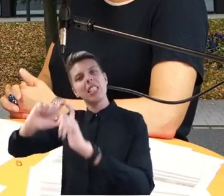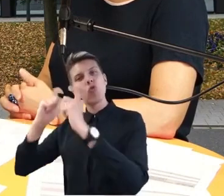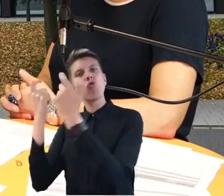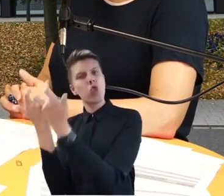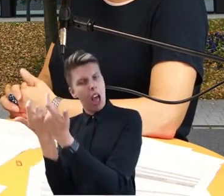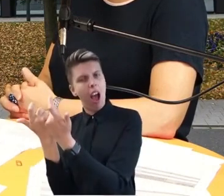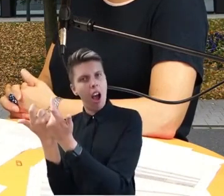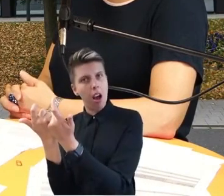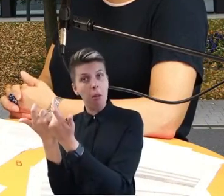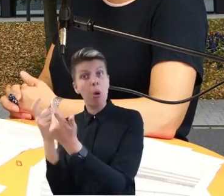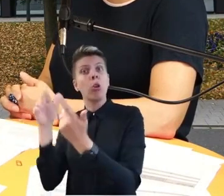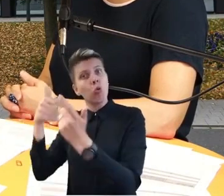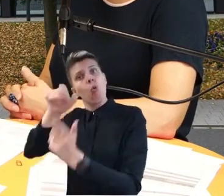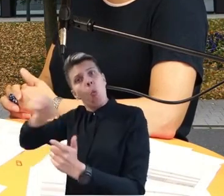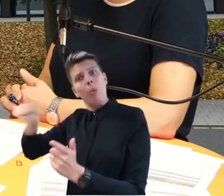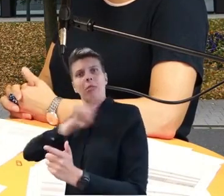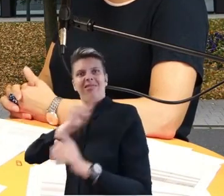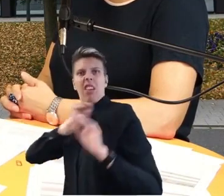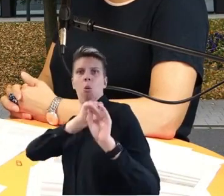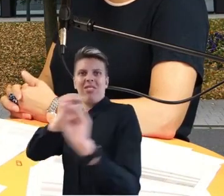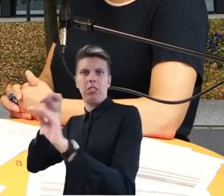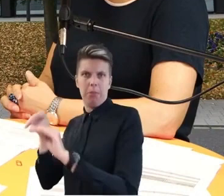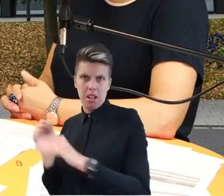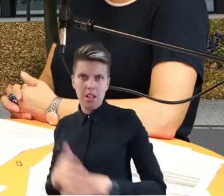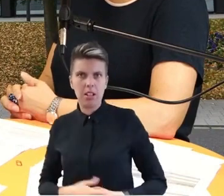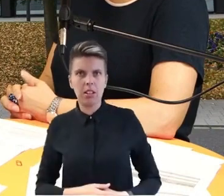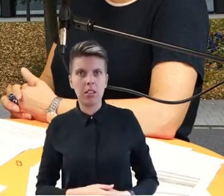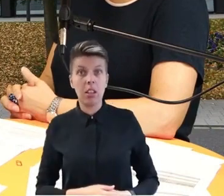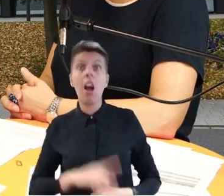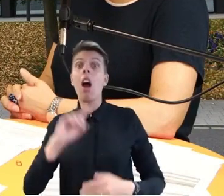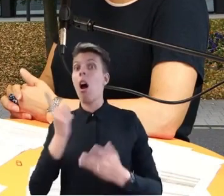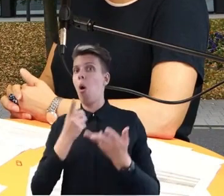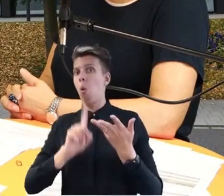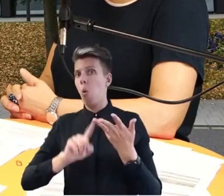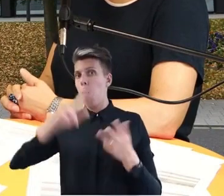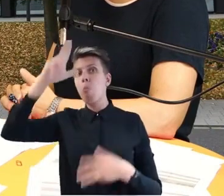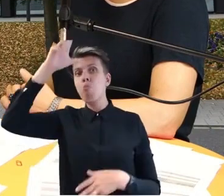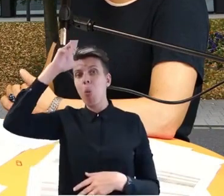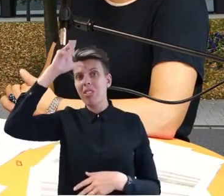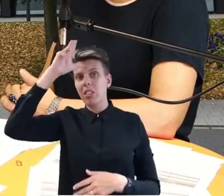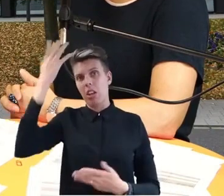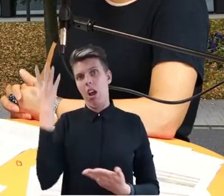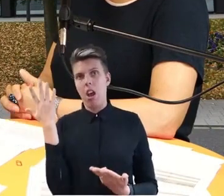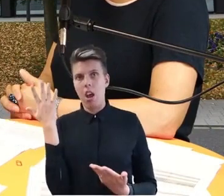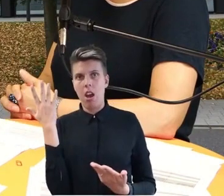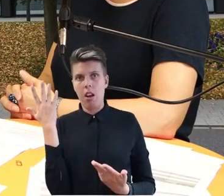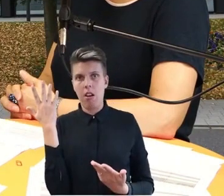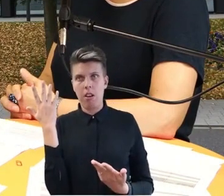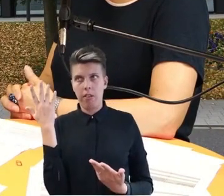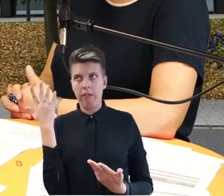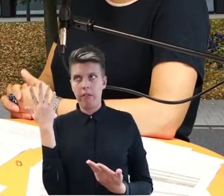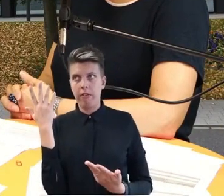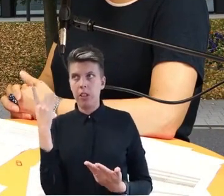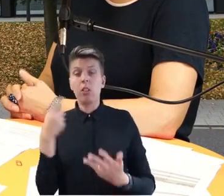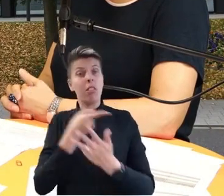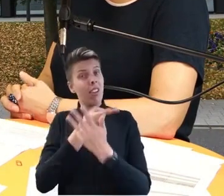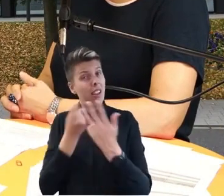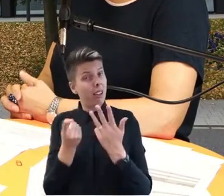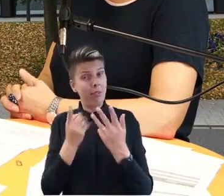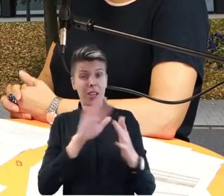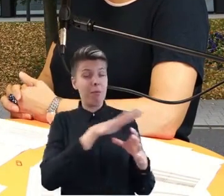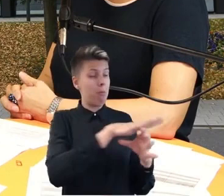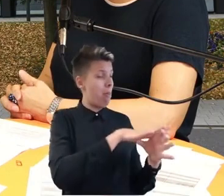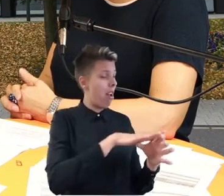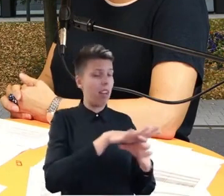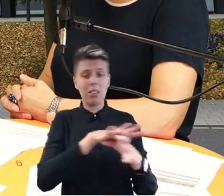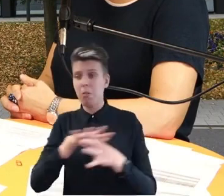solche stäbe bilden wir aus und ist sprach laut polizei haben wir versuchen auch all diese verschiedenen elemente zusammen zu bringen